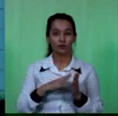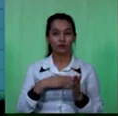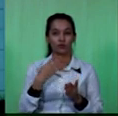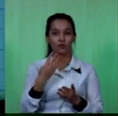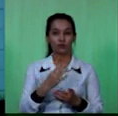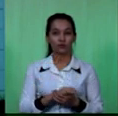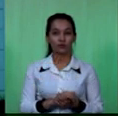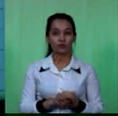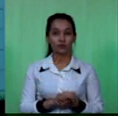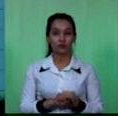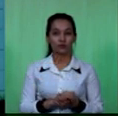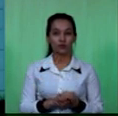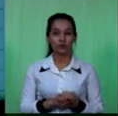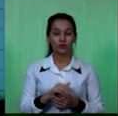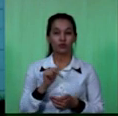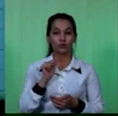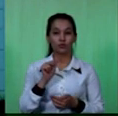1794 ning yig'indisi